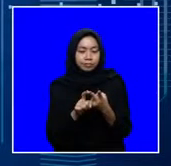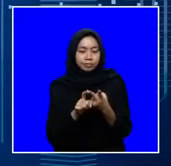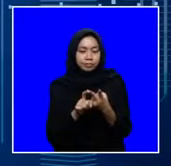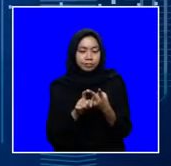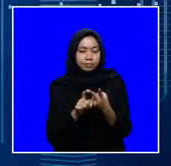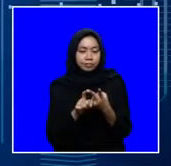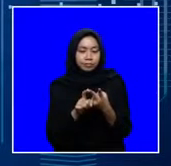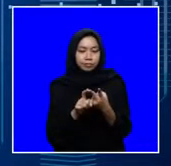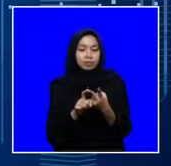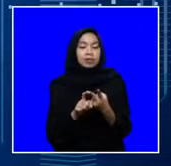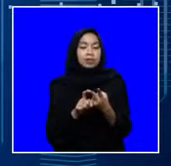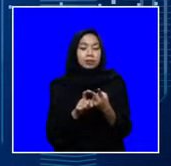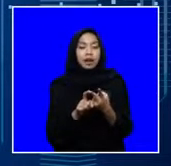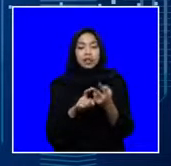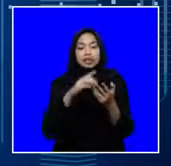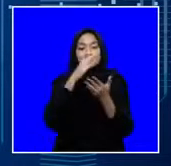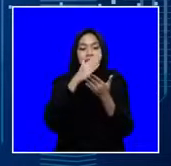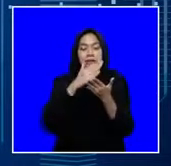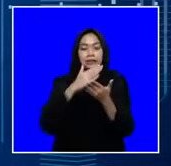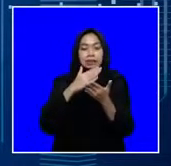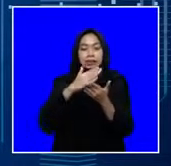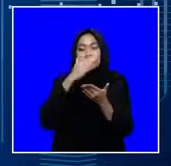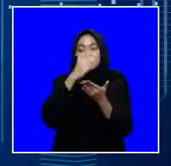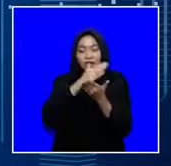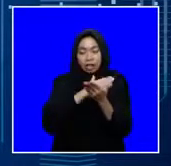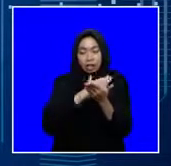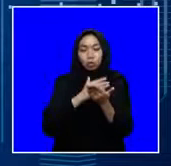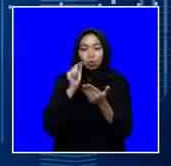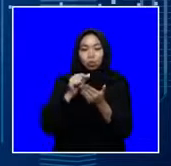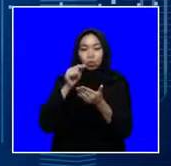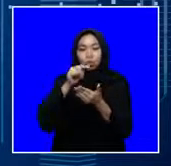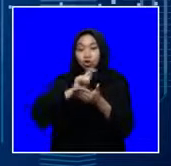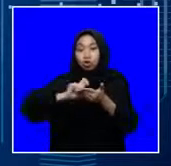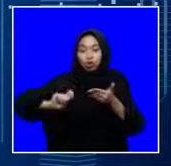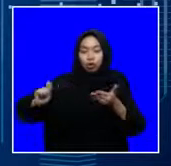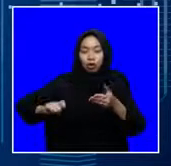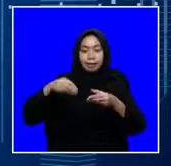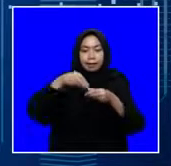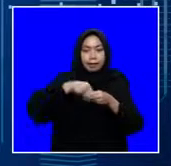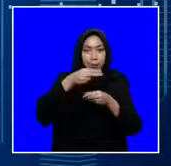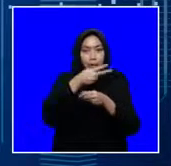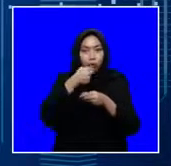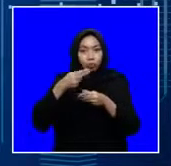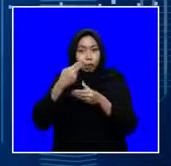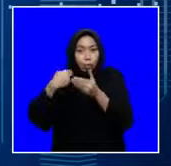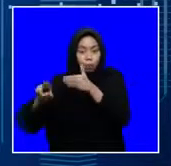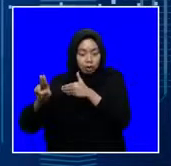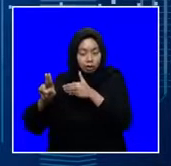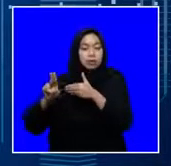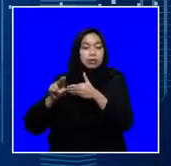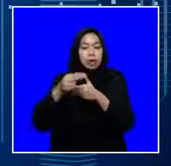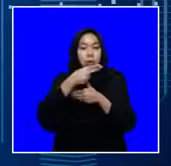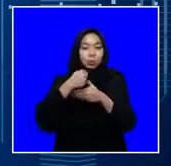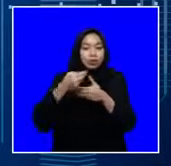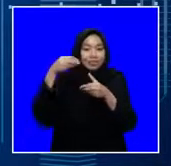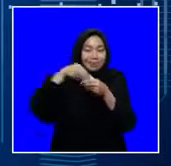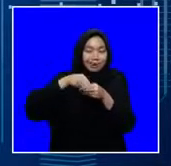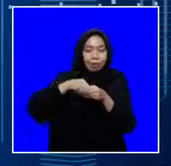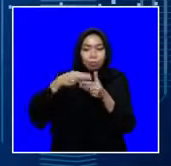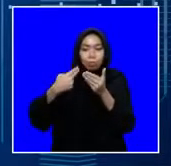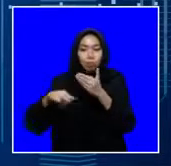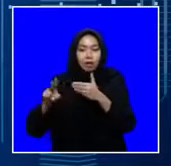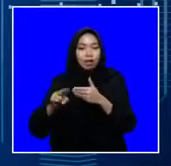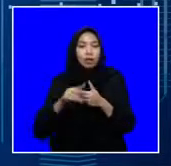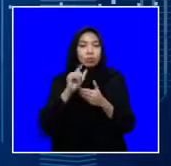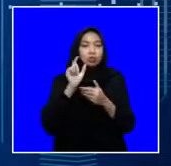kriteria daripada sekolah-sekolah, misalnya sekolah-sekolah luar negeri dan di dalam negeri, dengan cara yang lebih sistematis, yang lebih